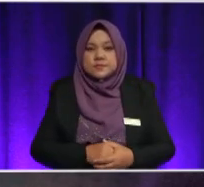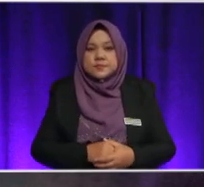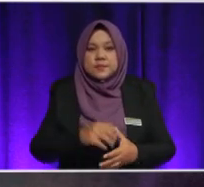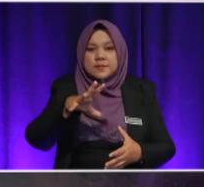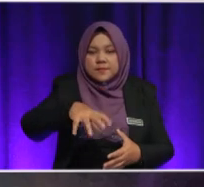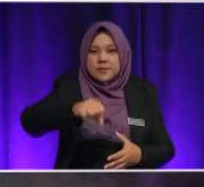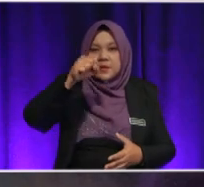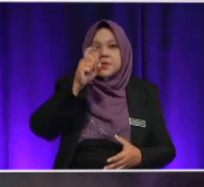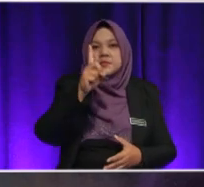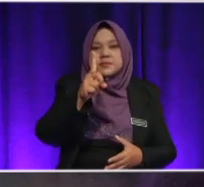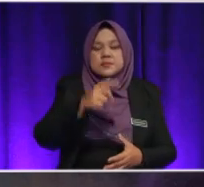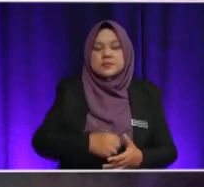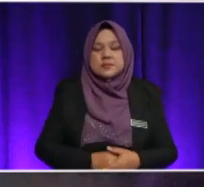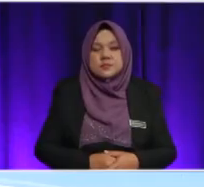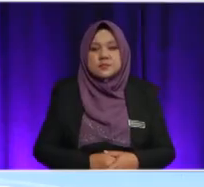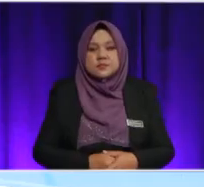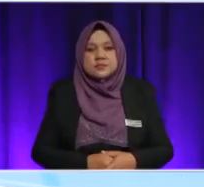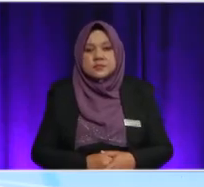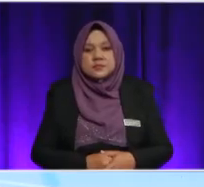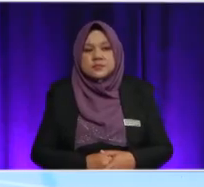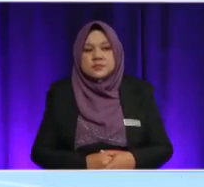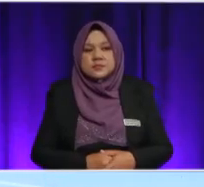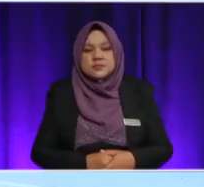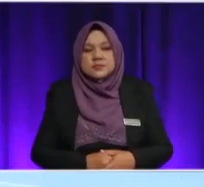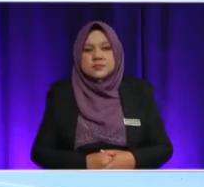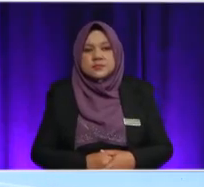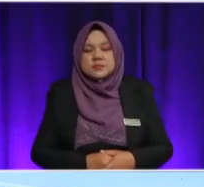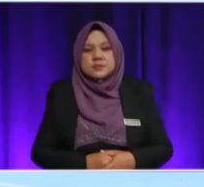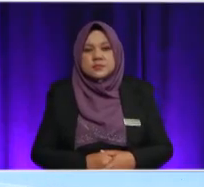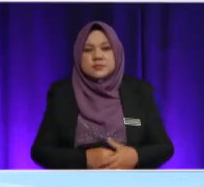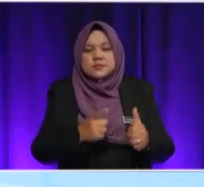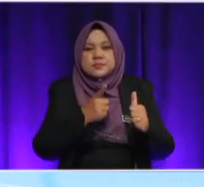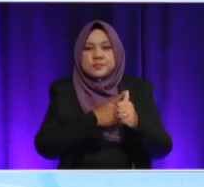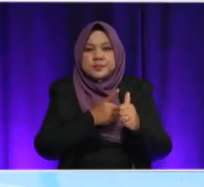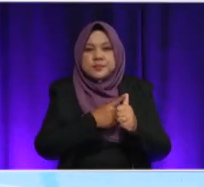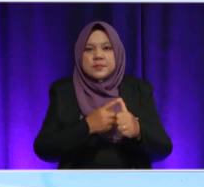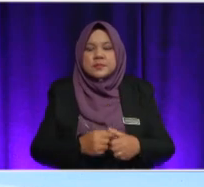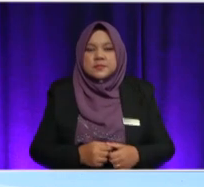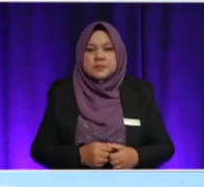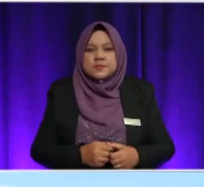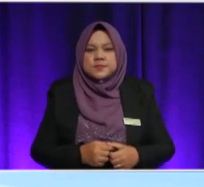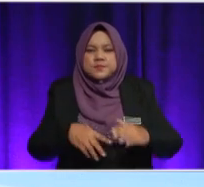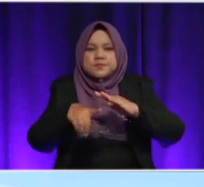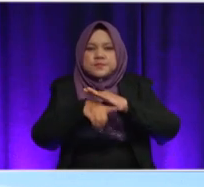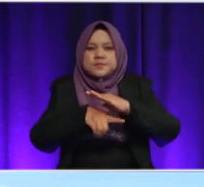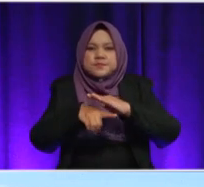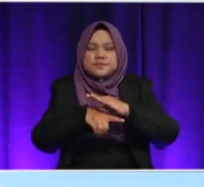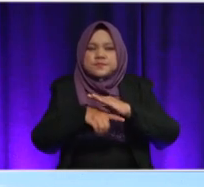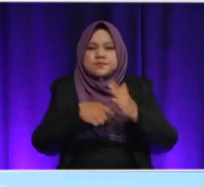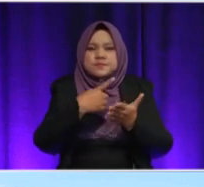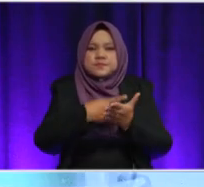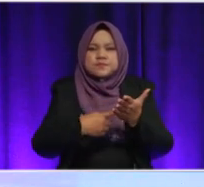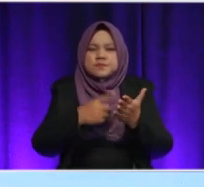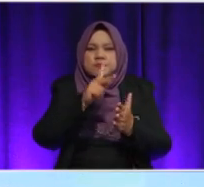dan jawab satu persatu Wow Baiklah soalan Yang Pertama Berdasarkan apakah